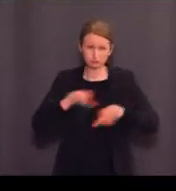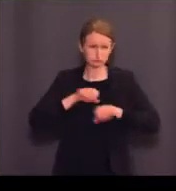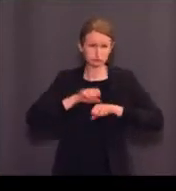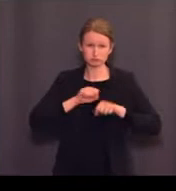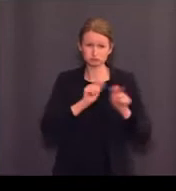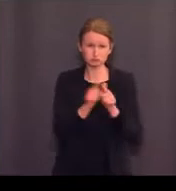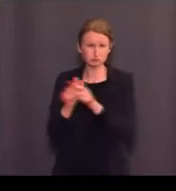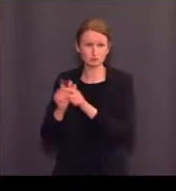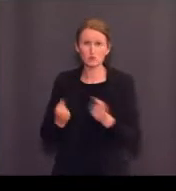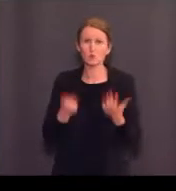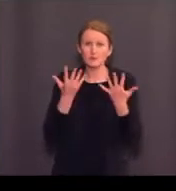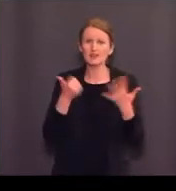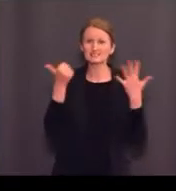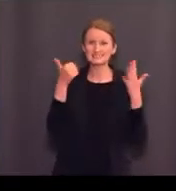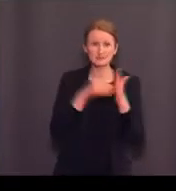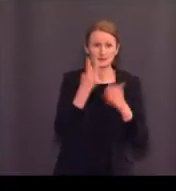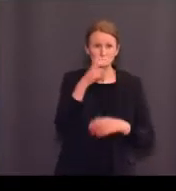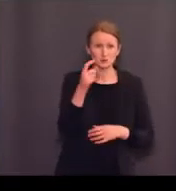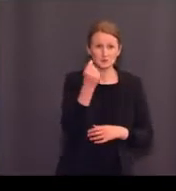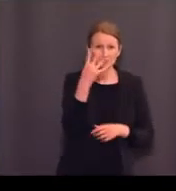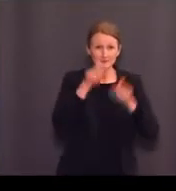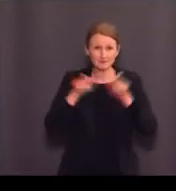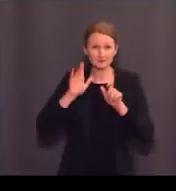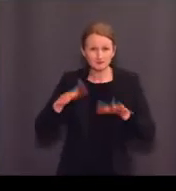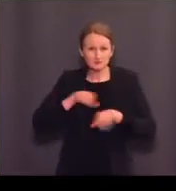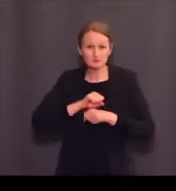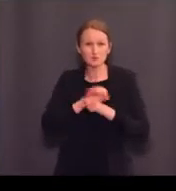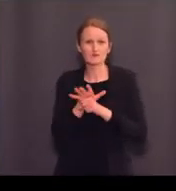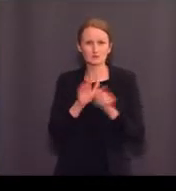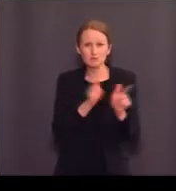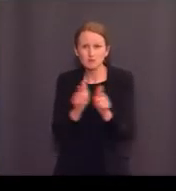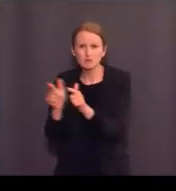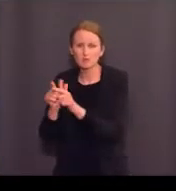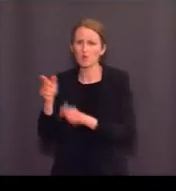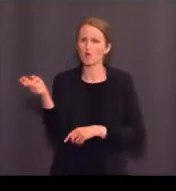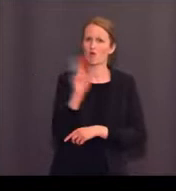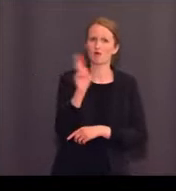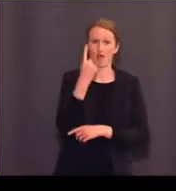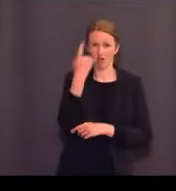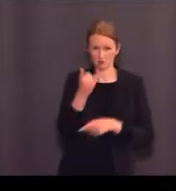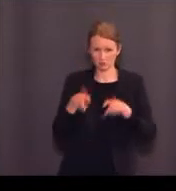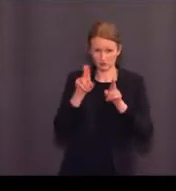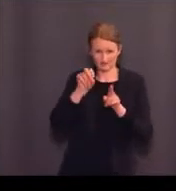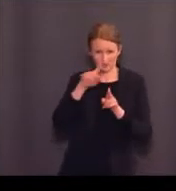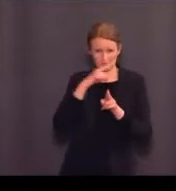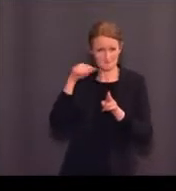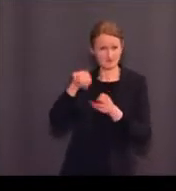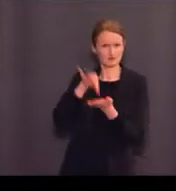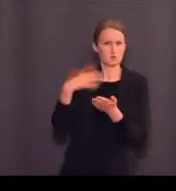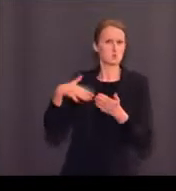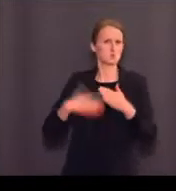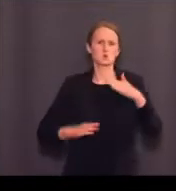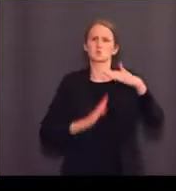6274 nouveaux cas en une journée. Cette augmentation se manifeste sur l'ensemble du